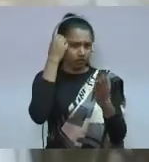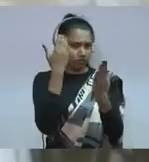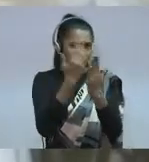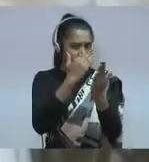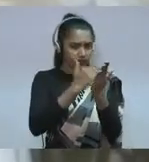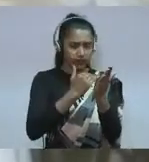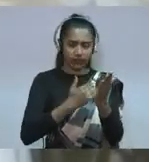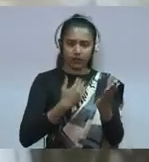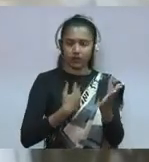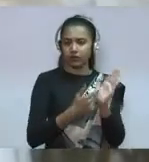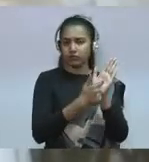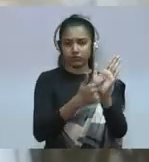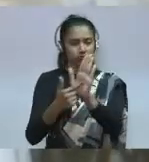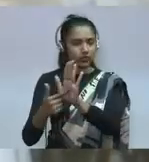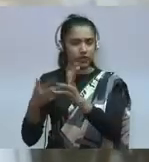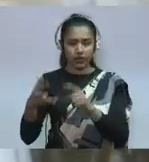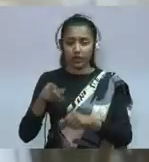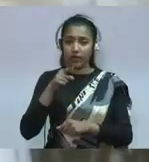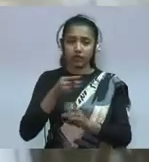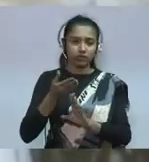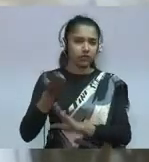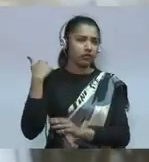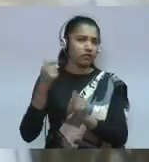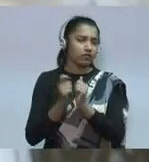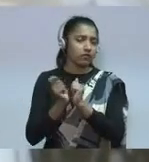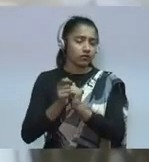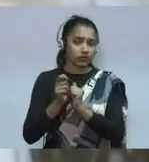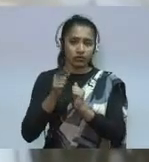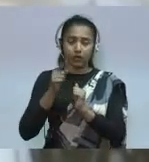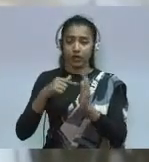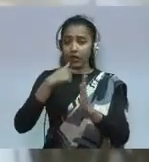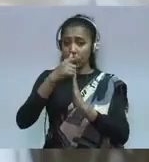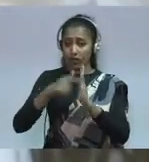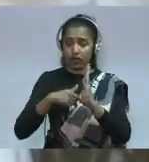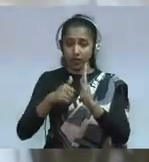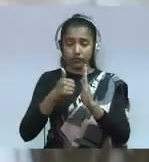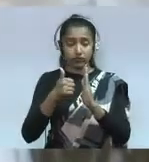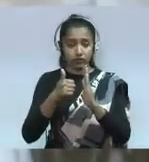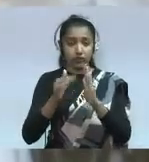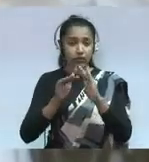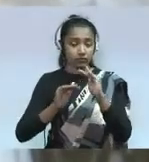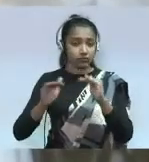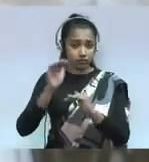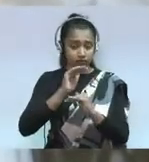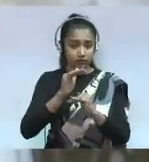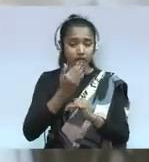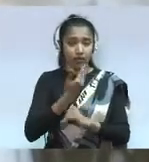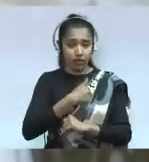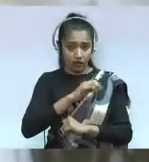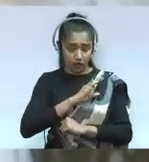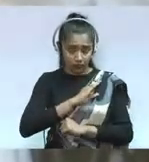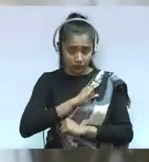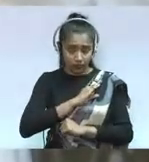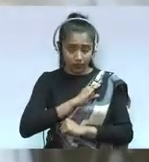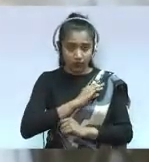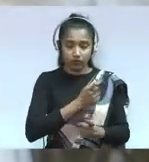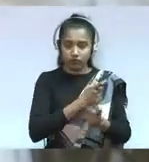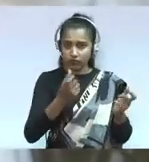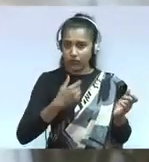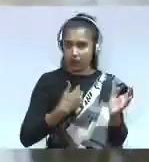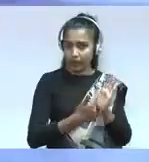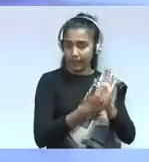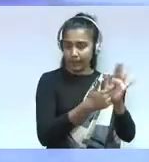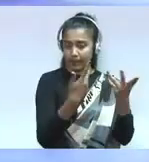ඉදිරිපත් කරනු ලැබුවා. පසුගියදා එම වැඩසටහන රටේ ප්‍රබුද්ධ බෞද්ධ ස්වාමීන් වහන්සේලා හටත් අපි ඉදිරිපත් කරනු